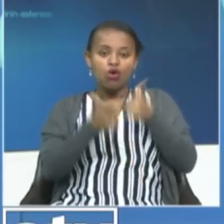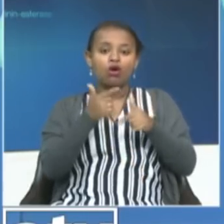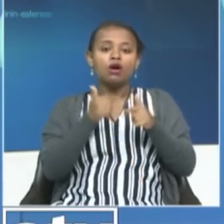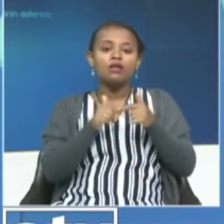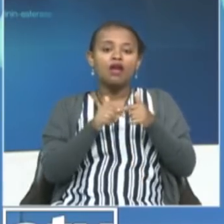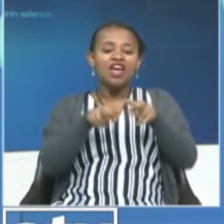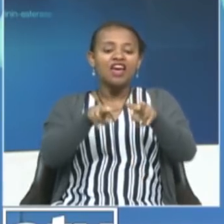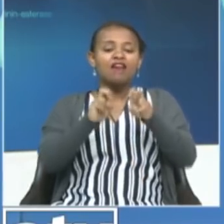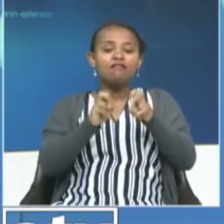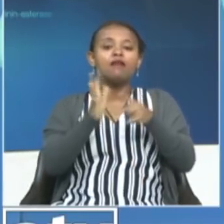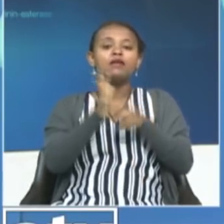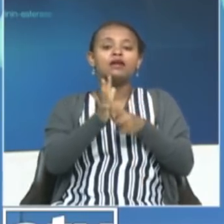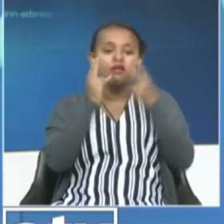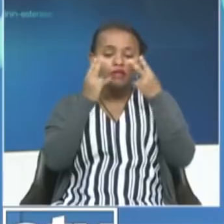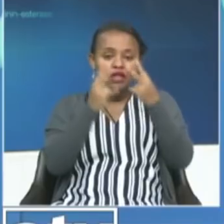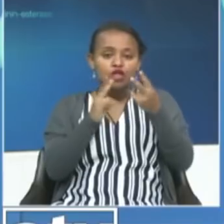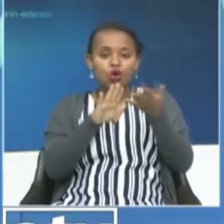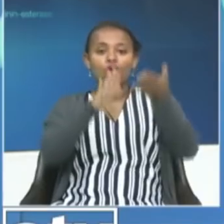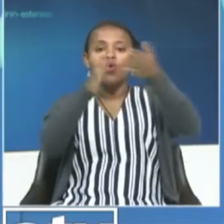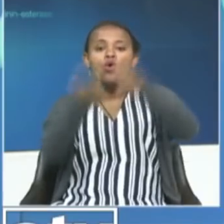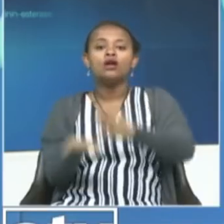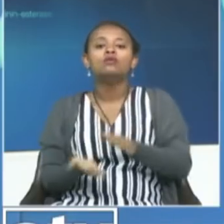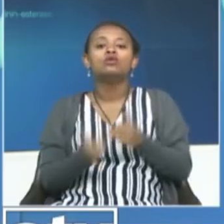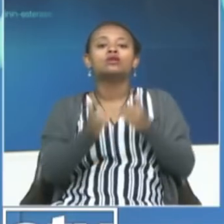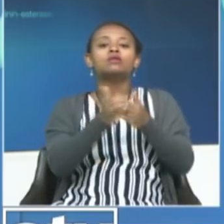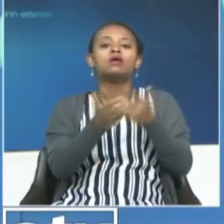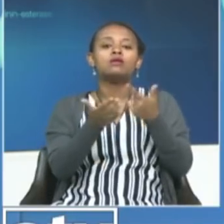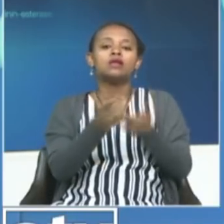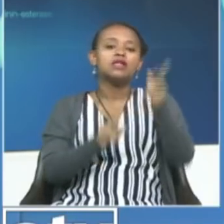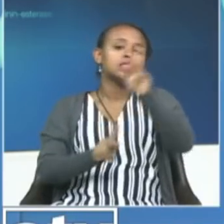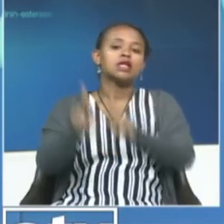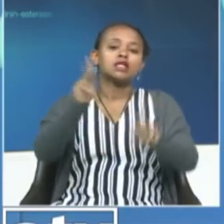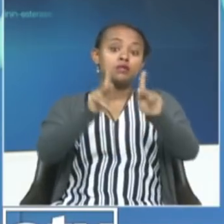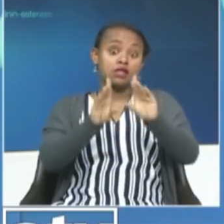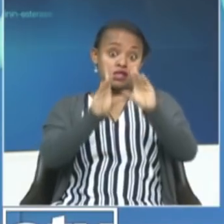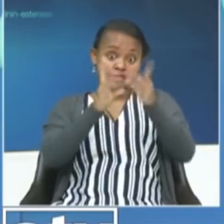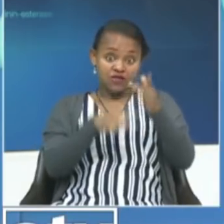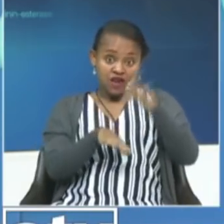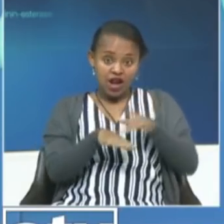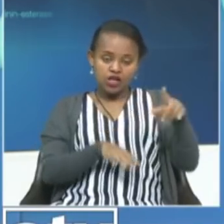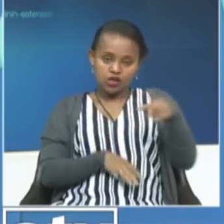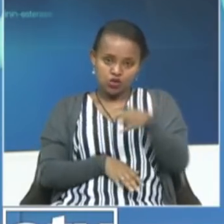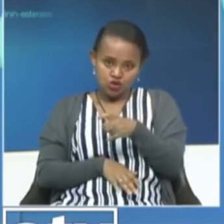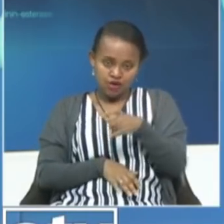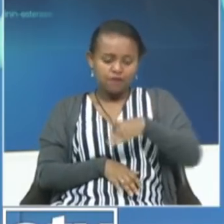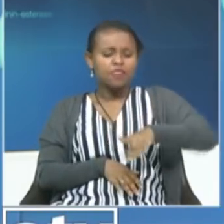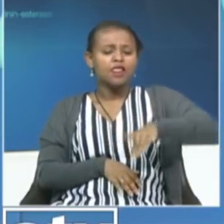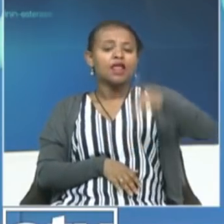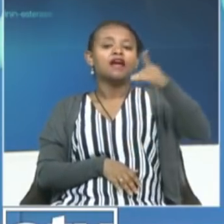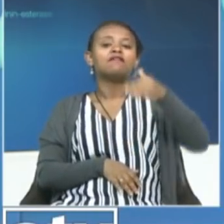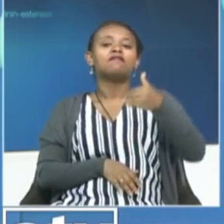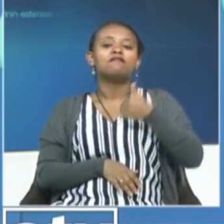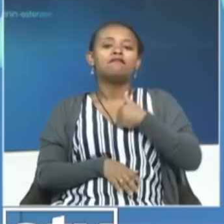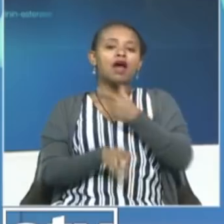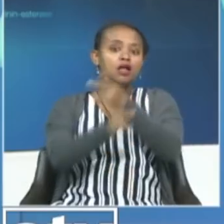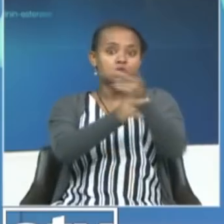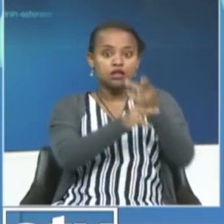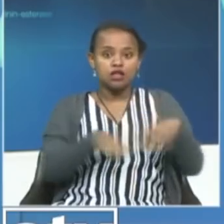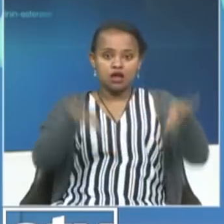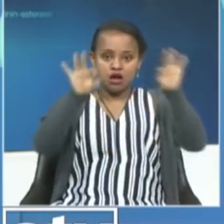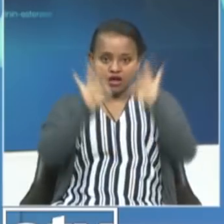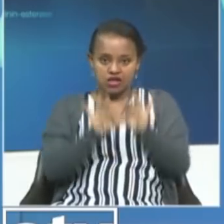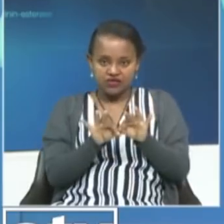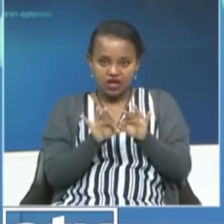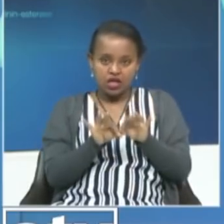ምልክትም የሚታይባቸው ወደ ሞትም የሚመራው በእነዚህ አይነት ህብረተሰብ ክፍል ላይ ስለሆነ ከፍ ያለ ጥንቃቄ ያስፈልጋል። ይሄ ማለት